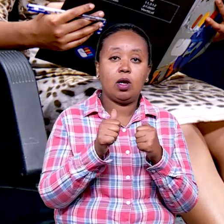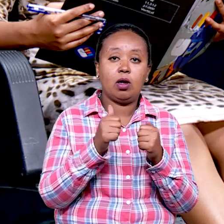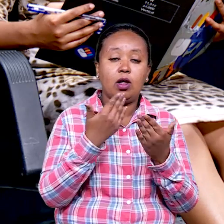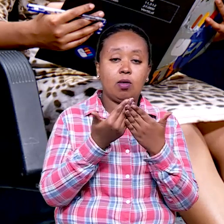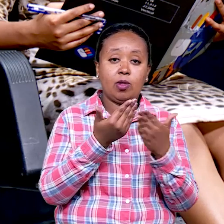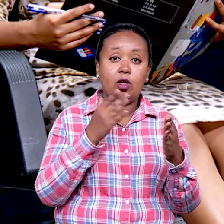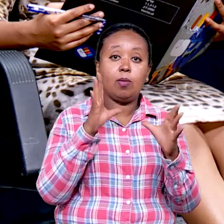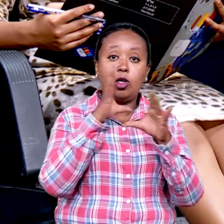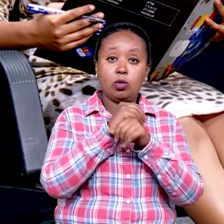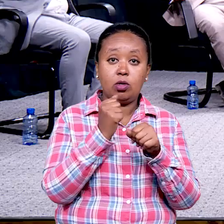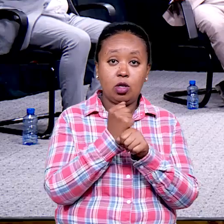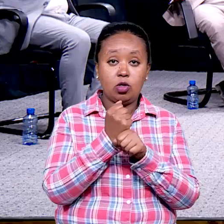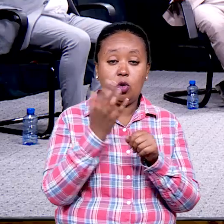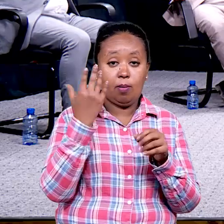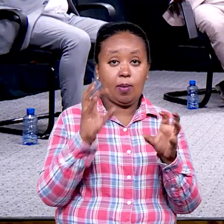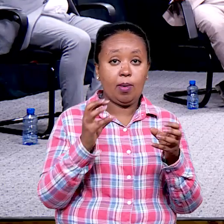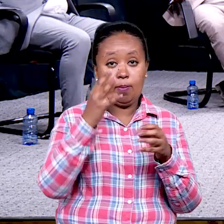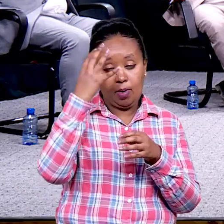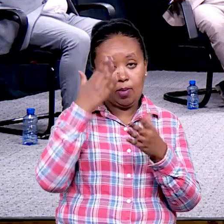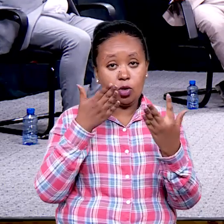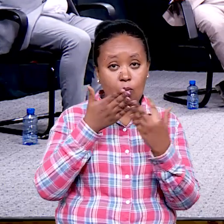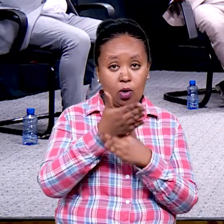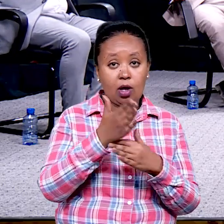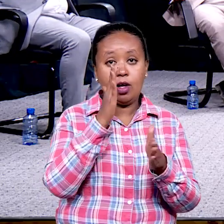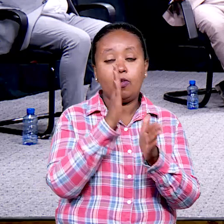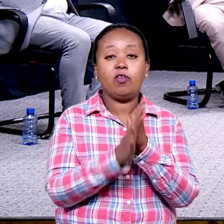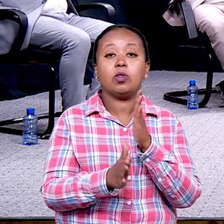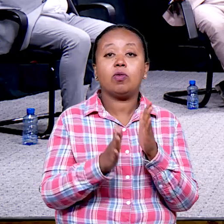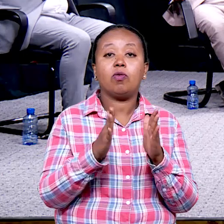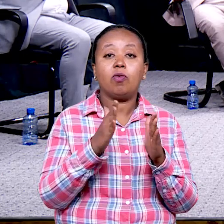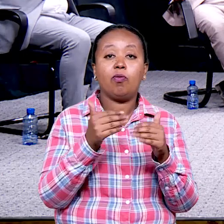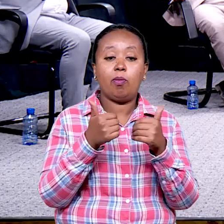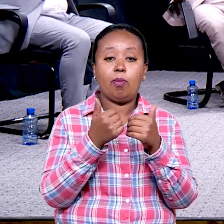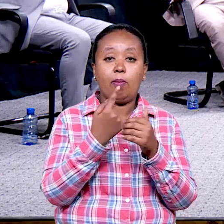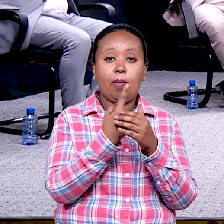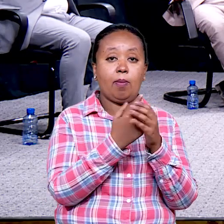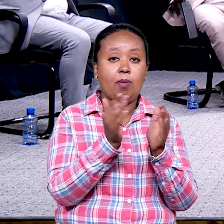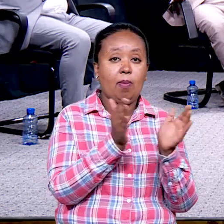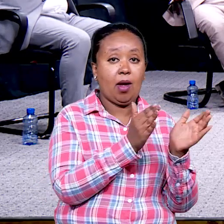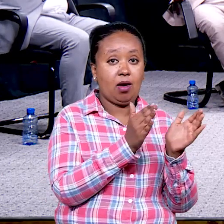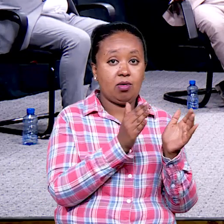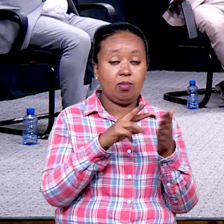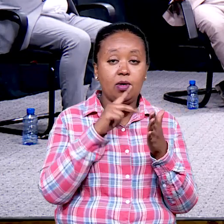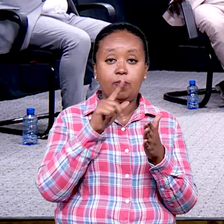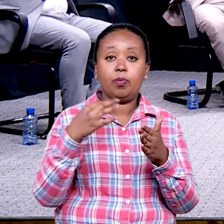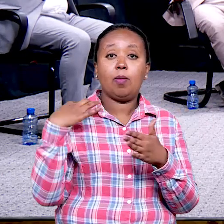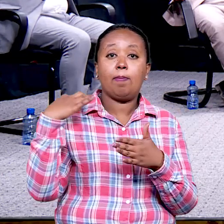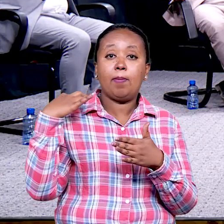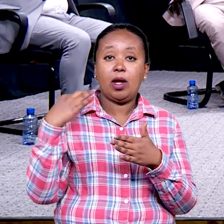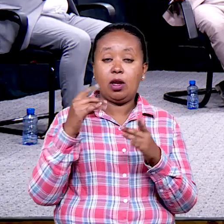የሚሰሩ ሚዲያዎች ናቸው በመንግስት በኩል ለአስፈጻሚው በማድላት ማለት ነው። በግል ሚዲያ ተቋማቶቹ